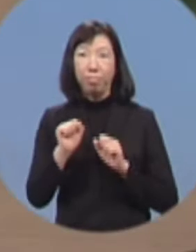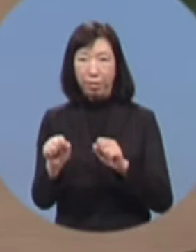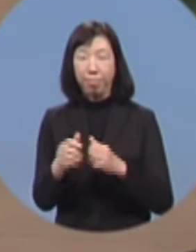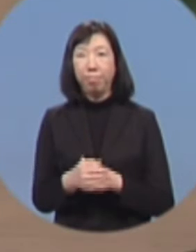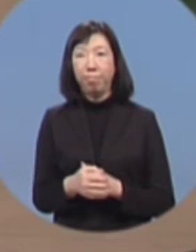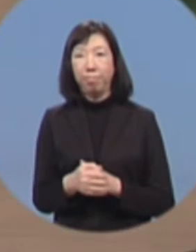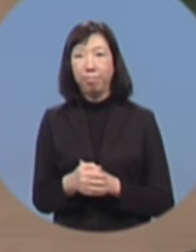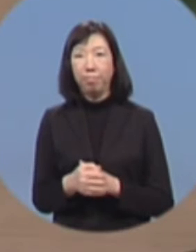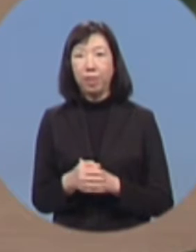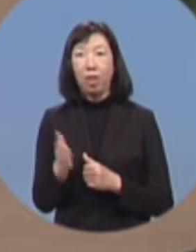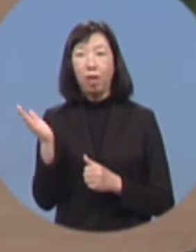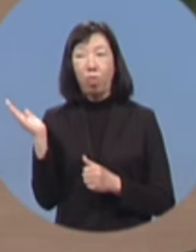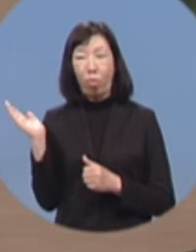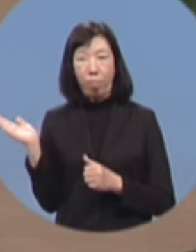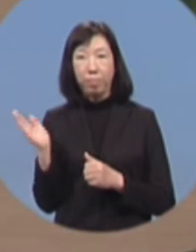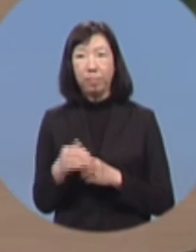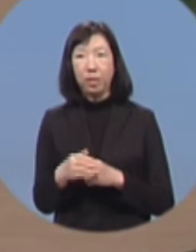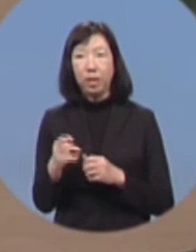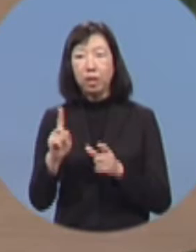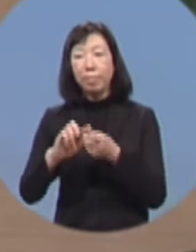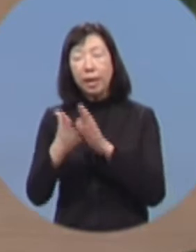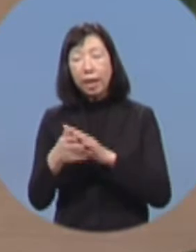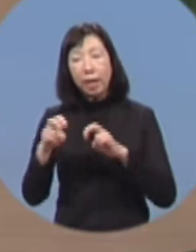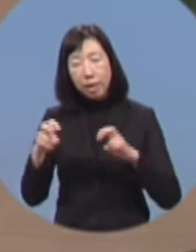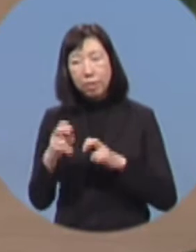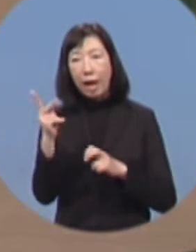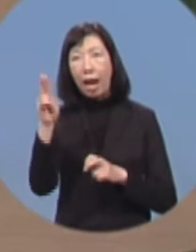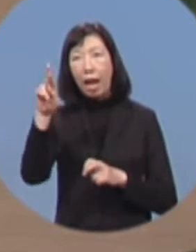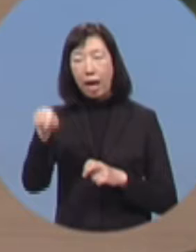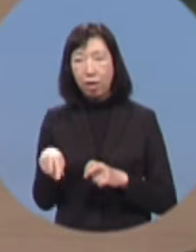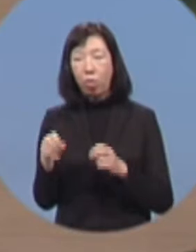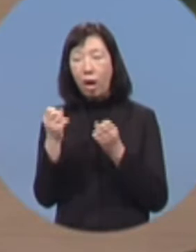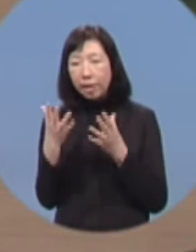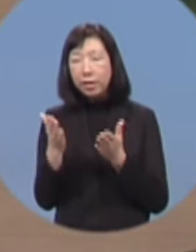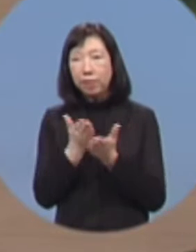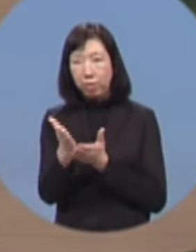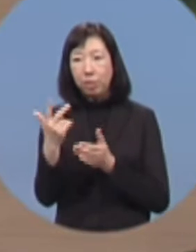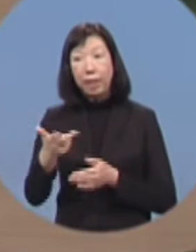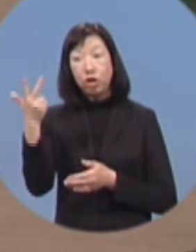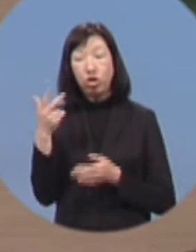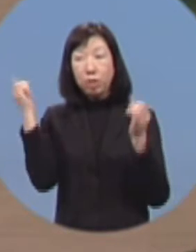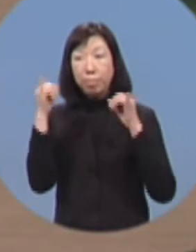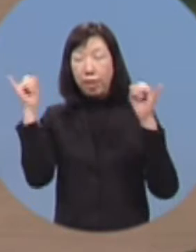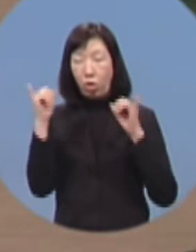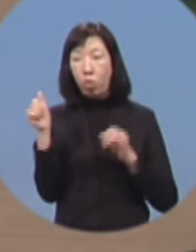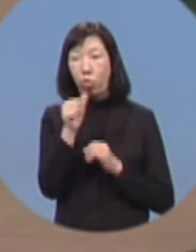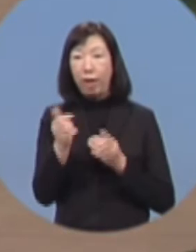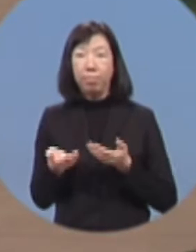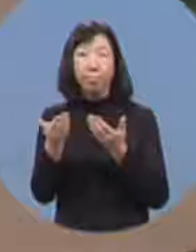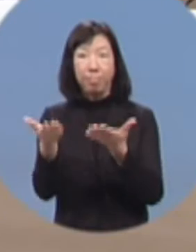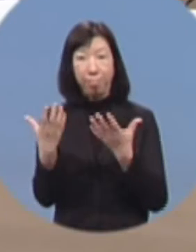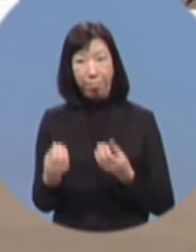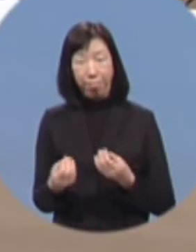。 ブリリアントベルは県が開発したカラーの新品種です。先週デビューイベントの模様をお伝えしました